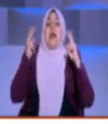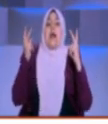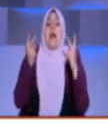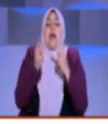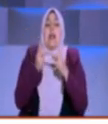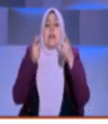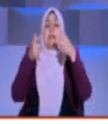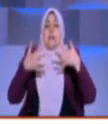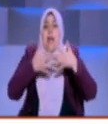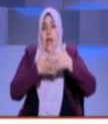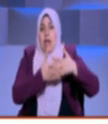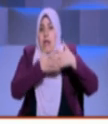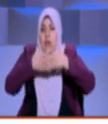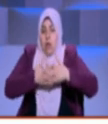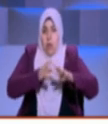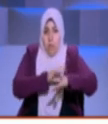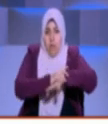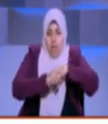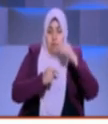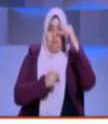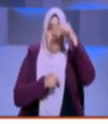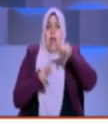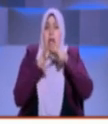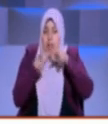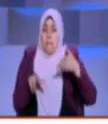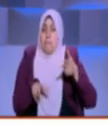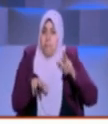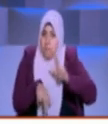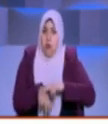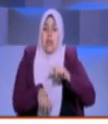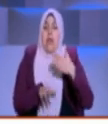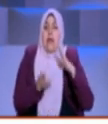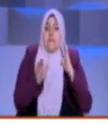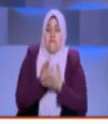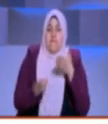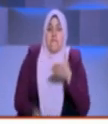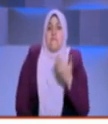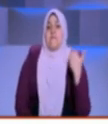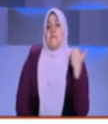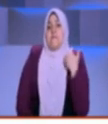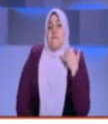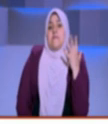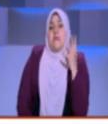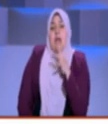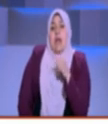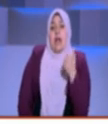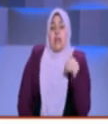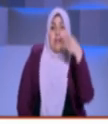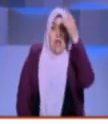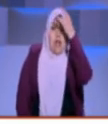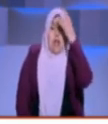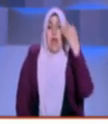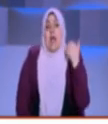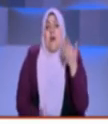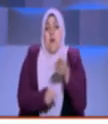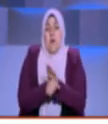الاتحاد الأوروبي بروكسل التي كانت قد أعلنت أيضا عن تسجيل عدد من حالات الوفاة جاوزت 205 حالات